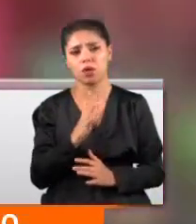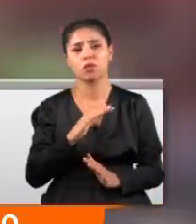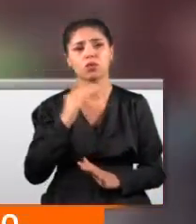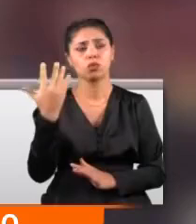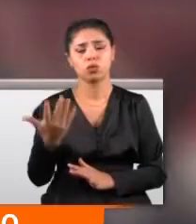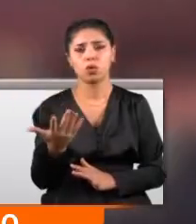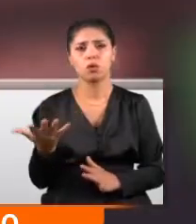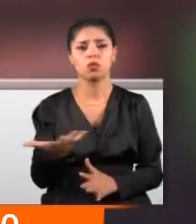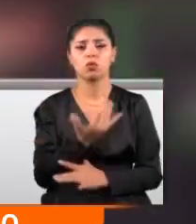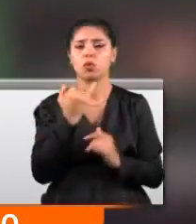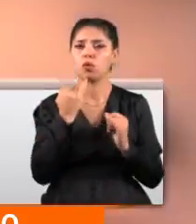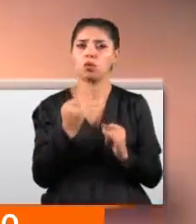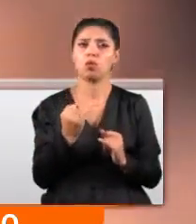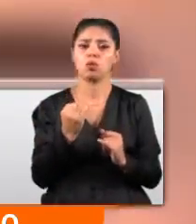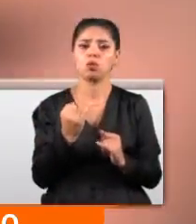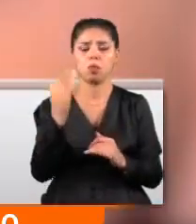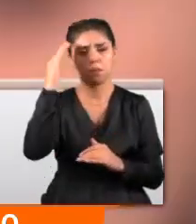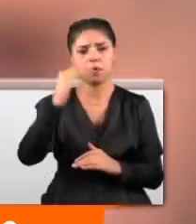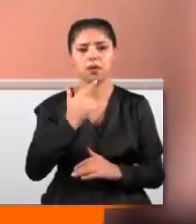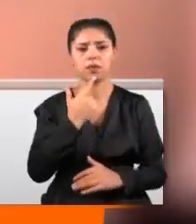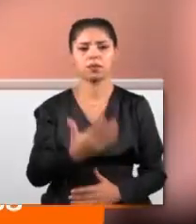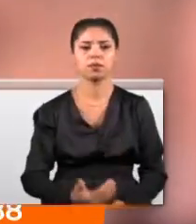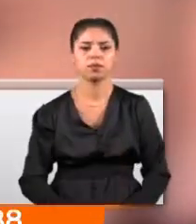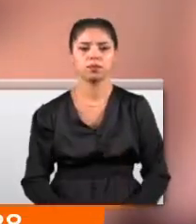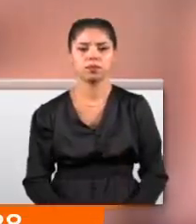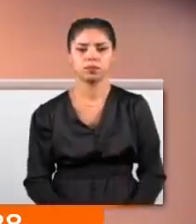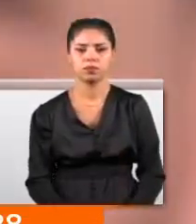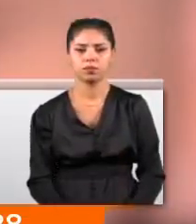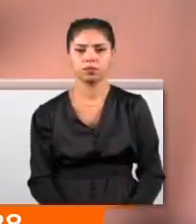ucu bucağı gözükmeyen bir çukur. Bir kıza